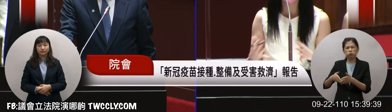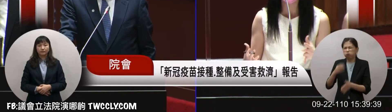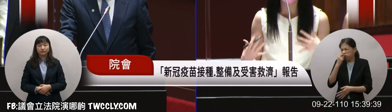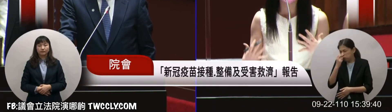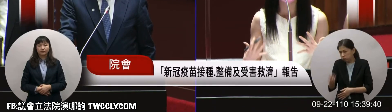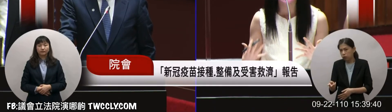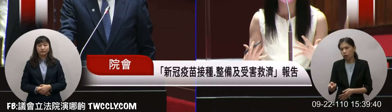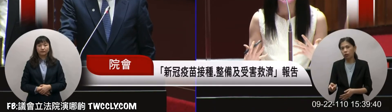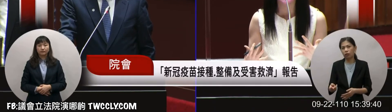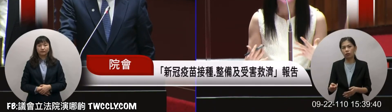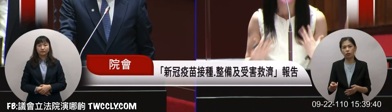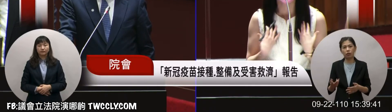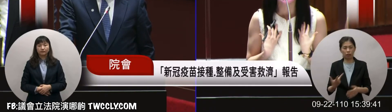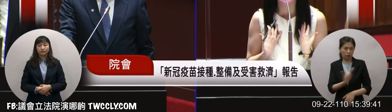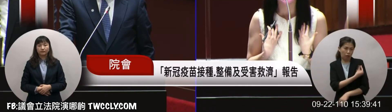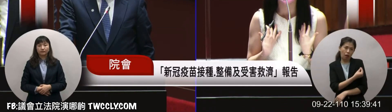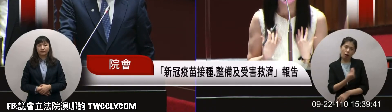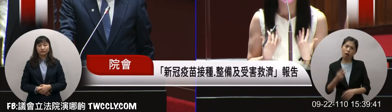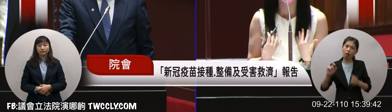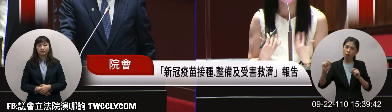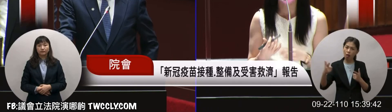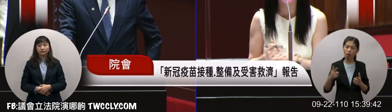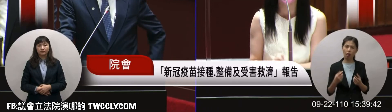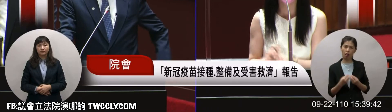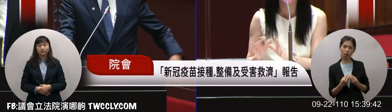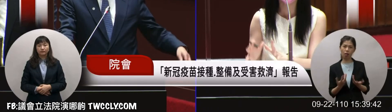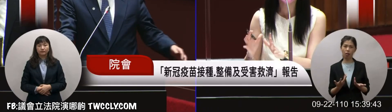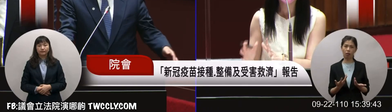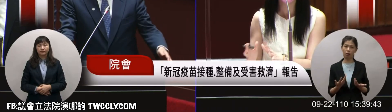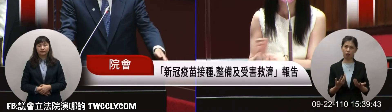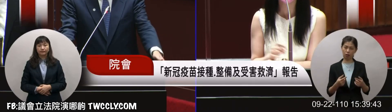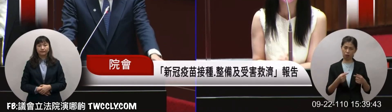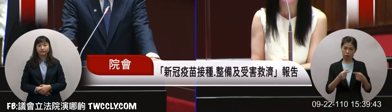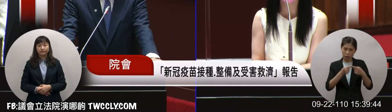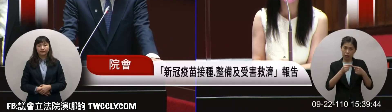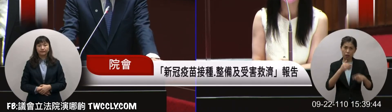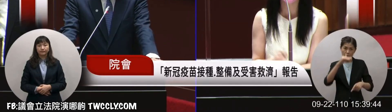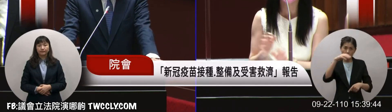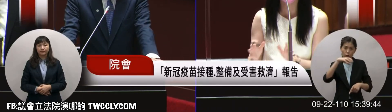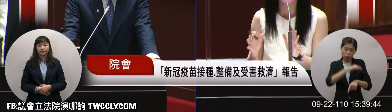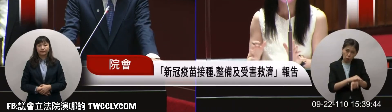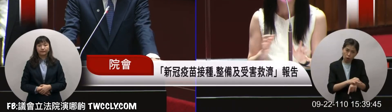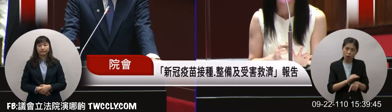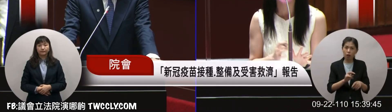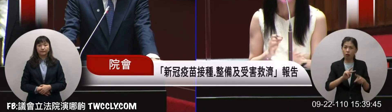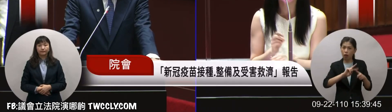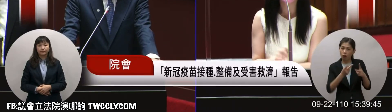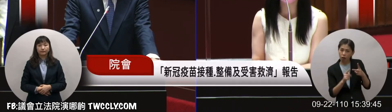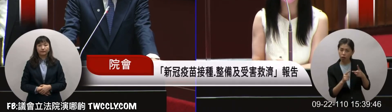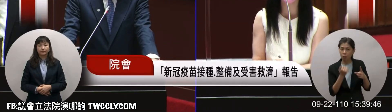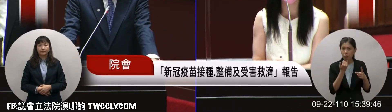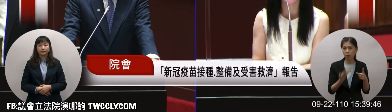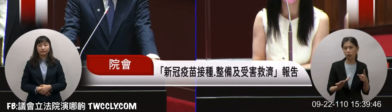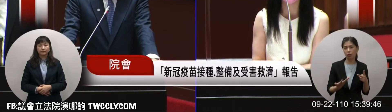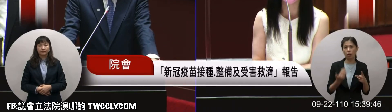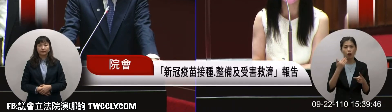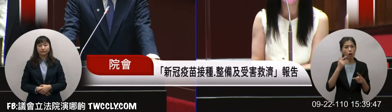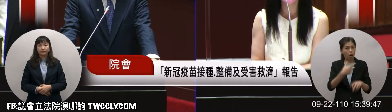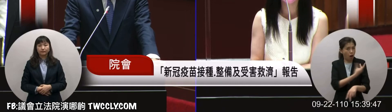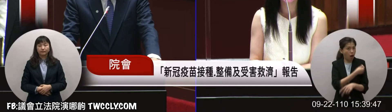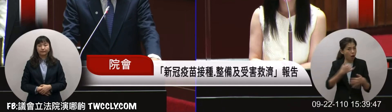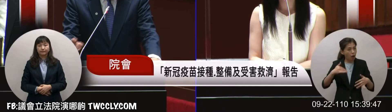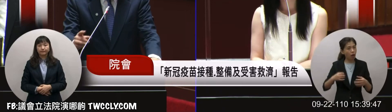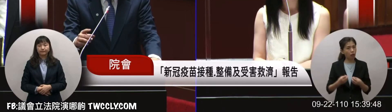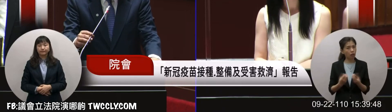那我现在没有办法去接种，那我现在高端还要继续打吗？或者是现在还没有打高端的人，他准备要打的人，他应该要怎么处理